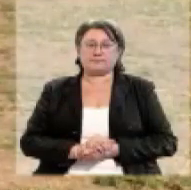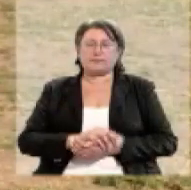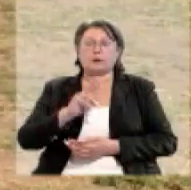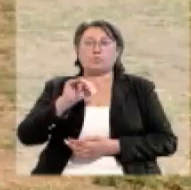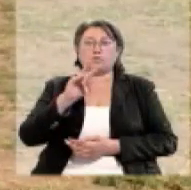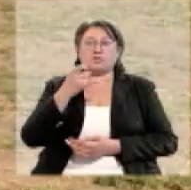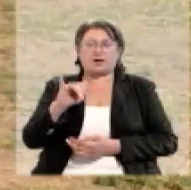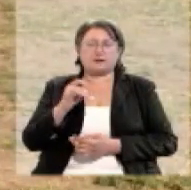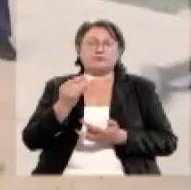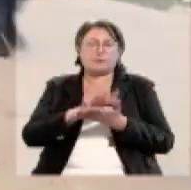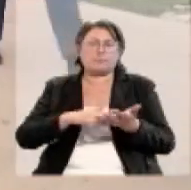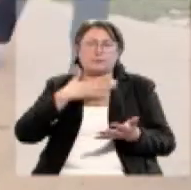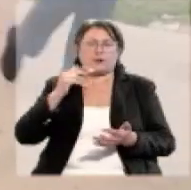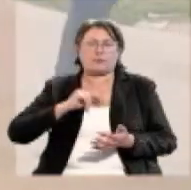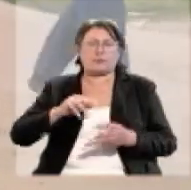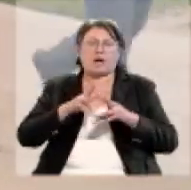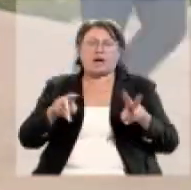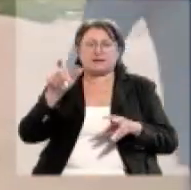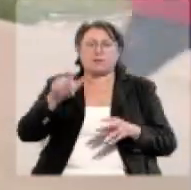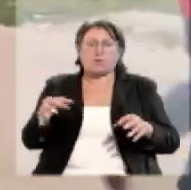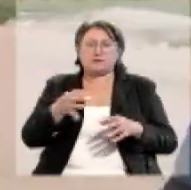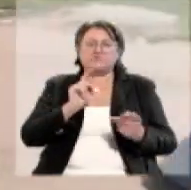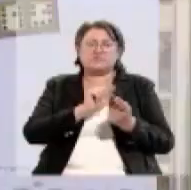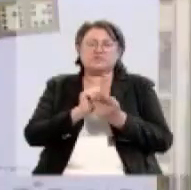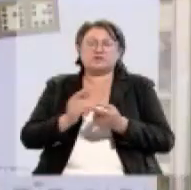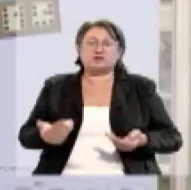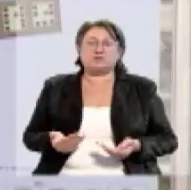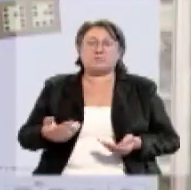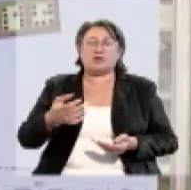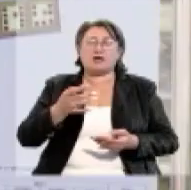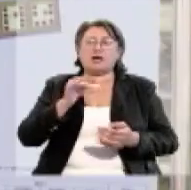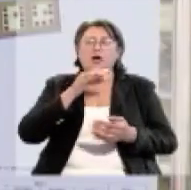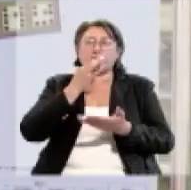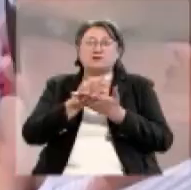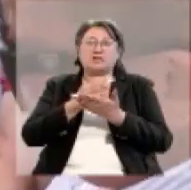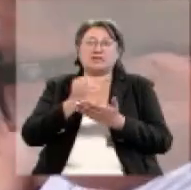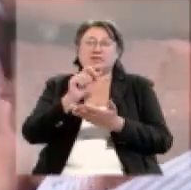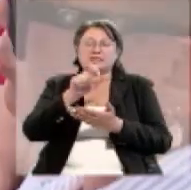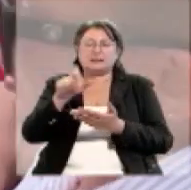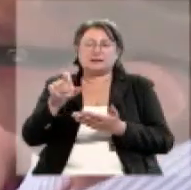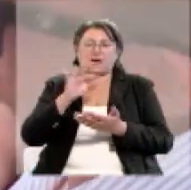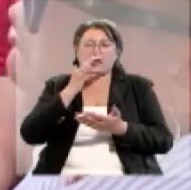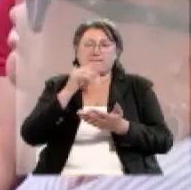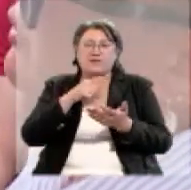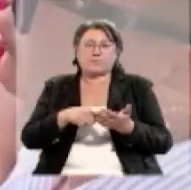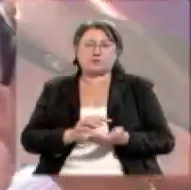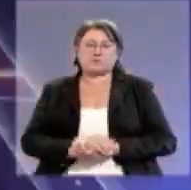Қонайда атқарылар жұмыс көп. Облыс әкімі шағын аудан тұрғындарымен кездесіп, толғандырған сауалдарға жауап берді.